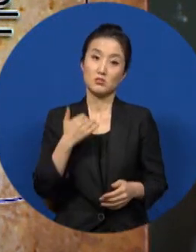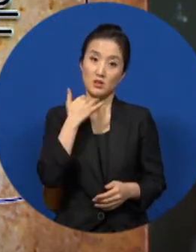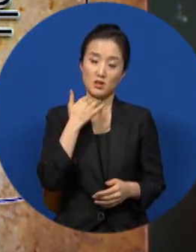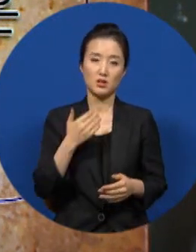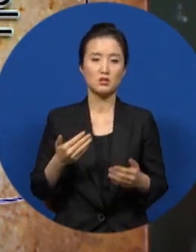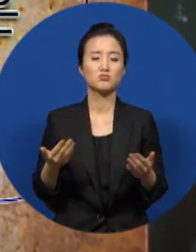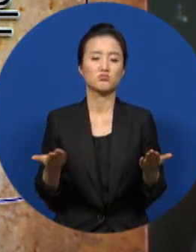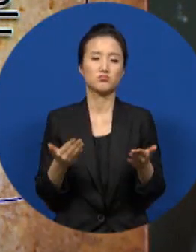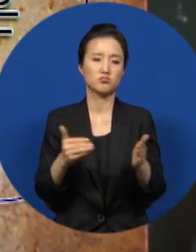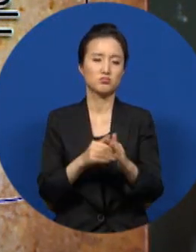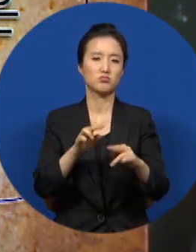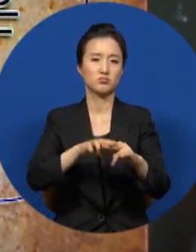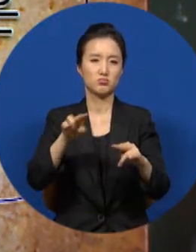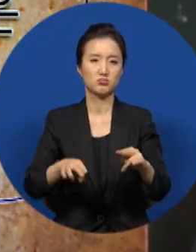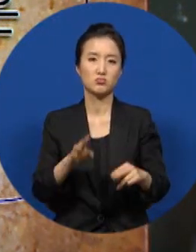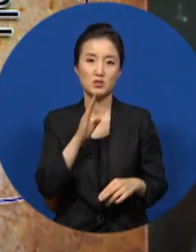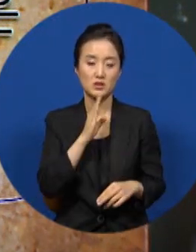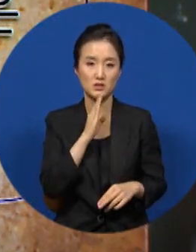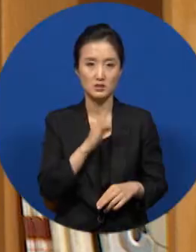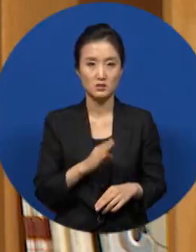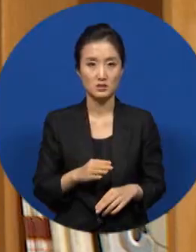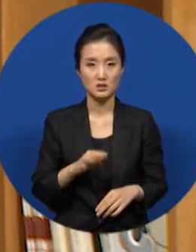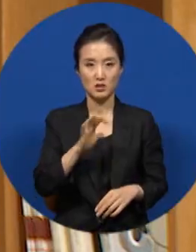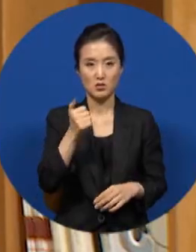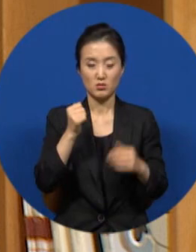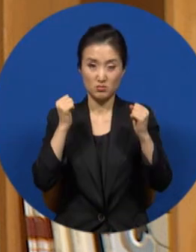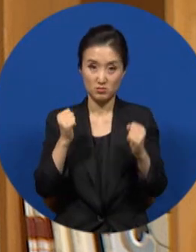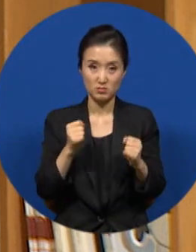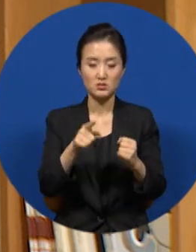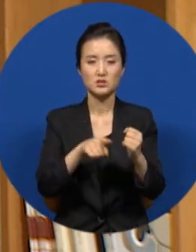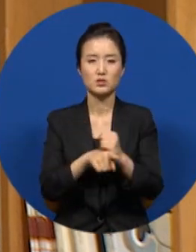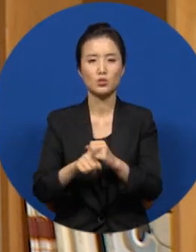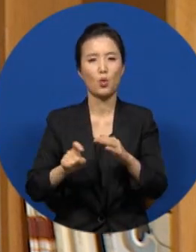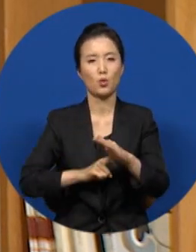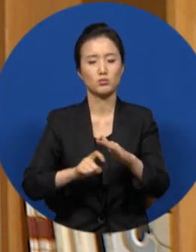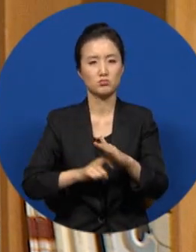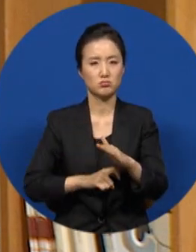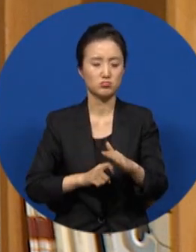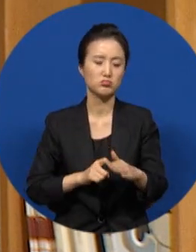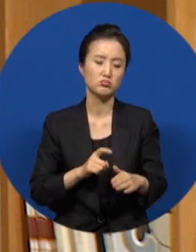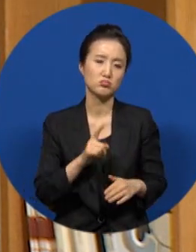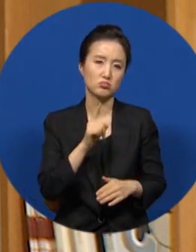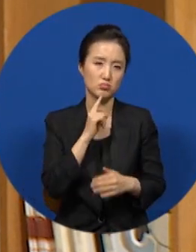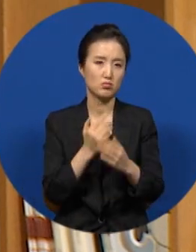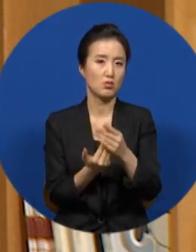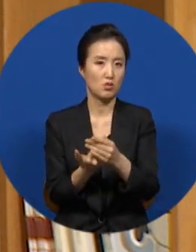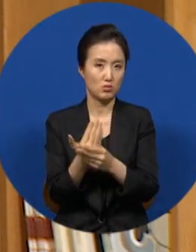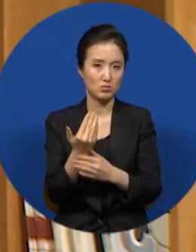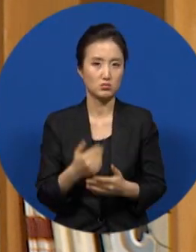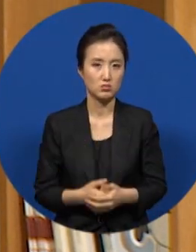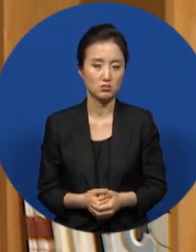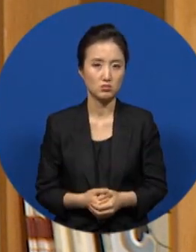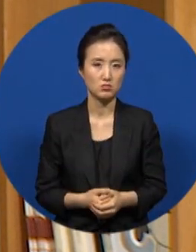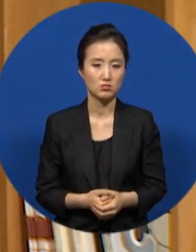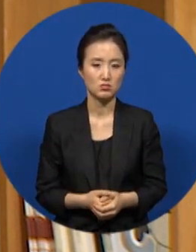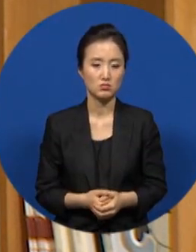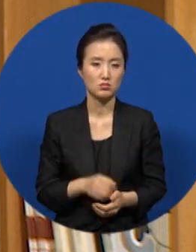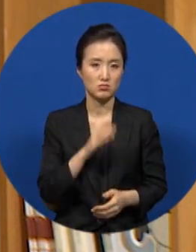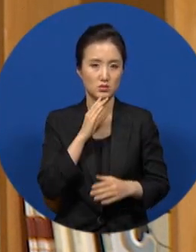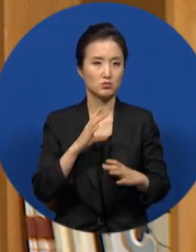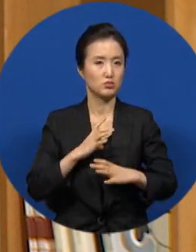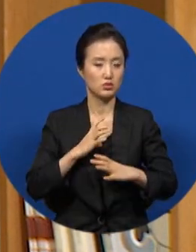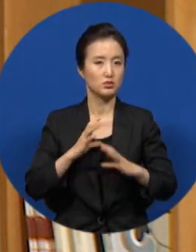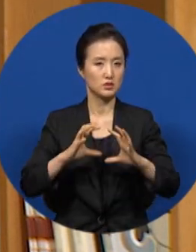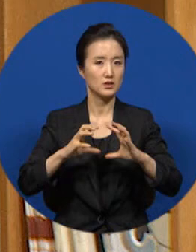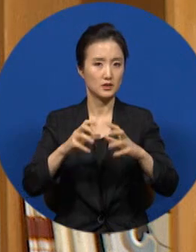하더라도 60세, 65세가 정년이었었는데 그 정년이 굉장히 빠른 속도로 낮아지고 있죠. 지금 40대, 50대가 아니라